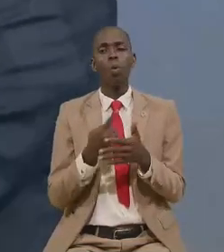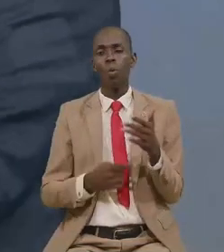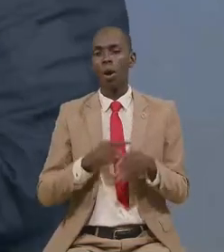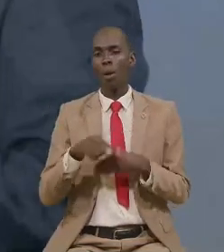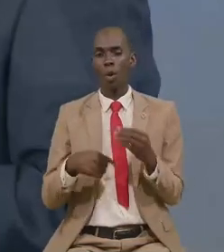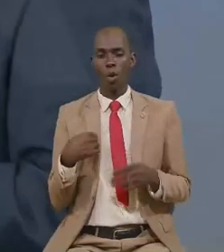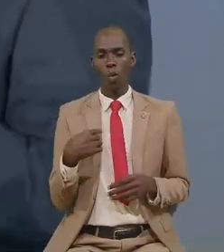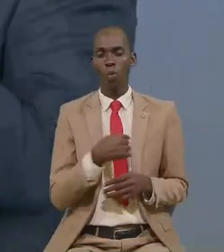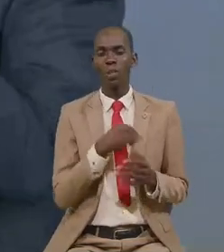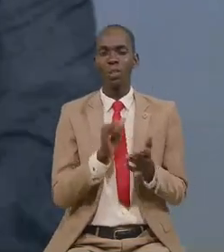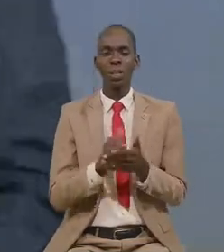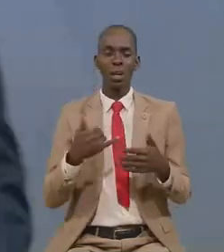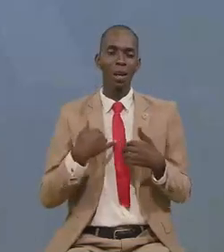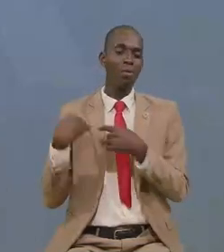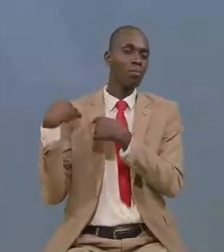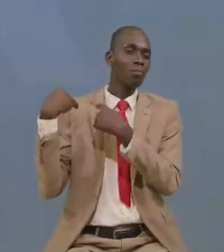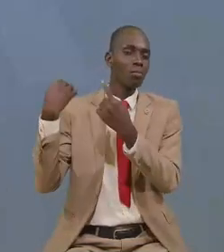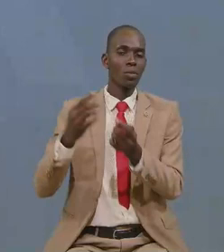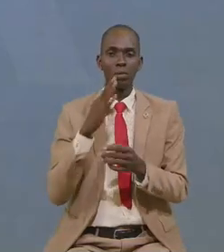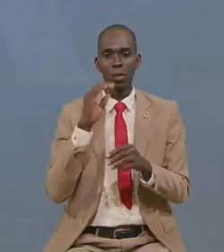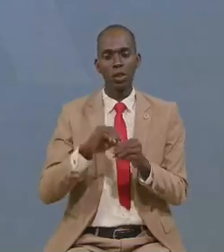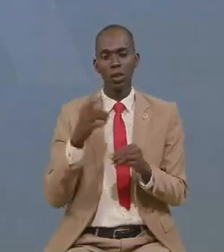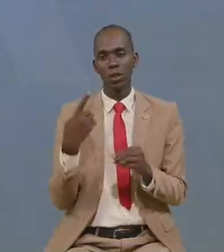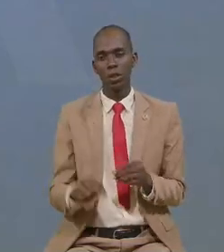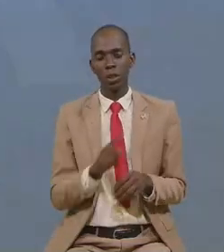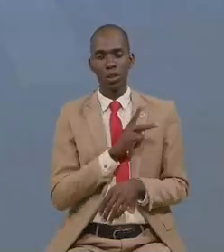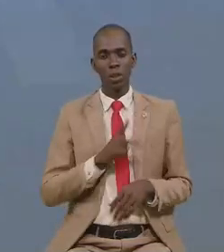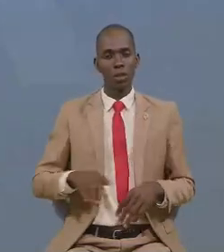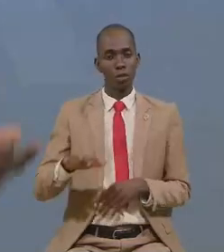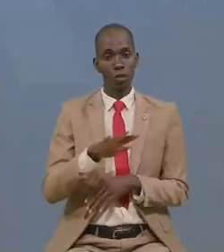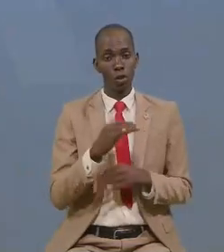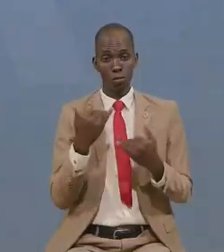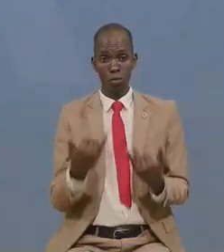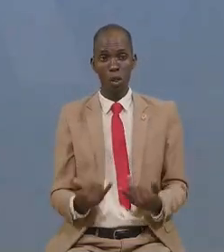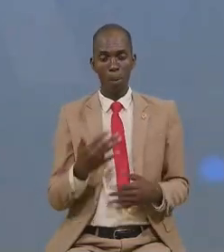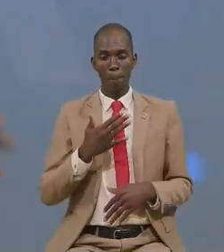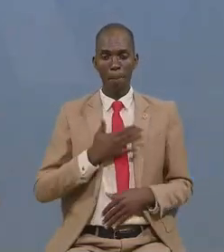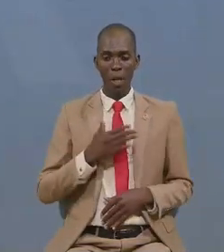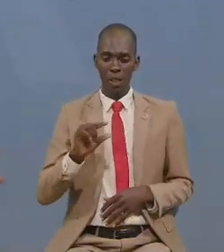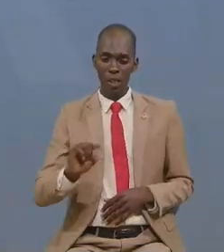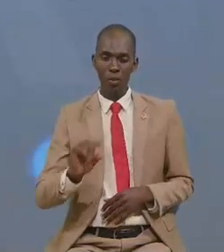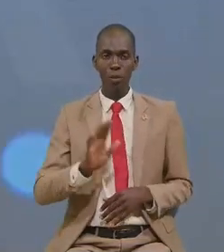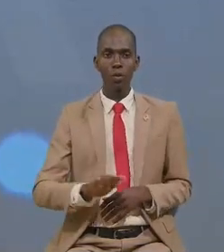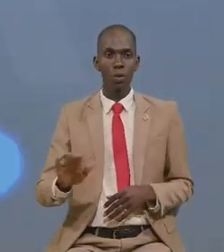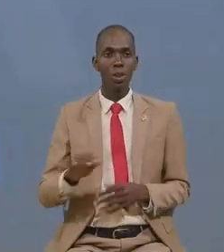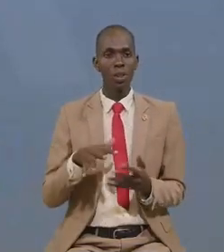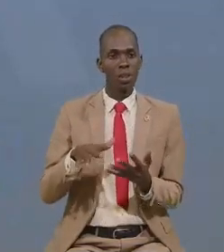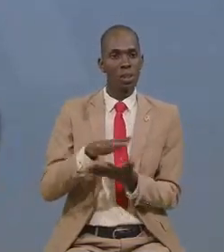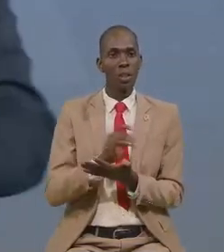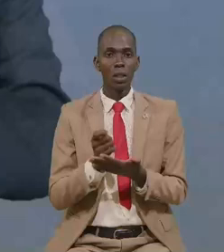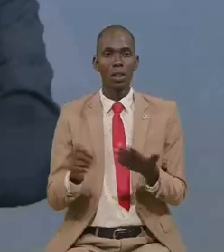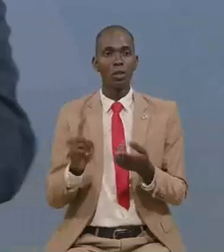qui sommes dans le royaume depuis un moment? Mes petits-enfants, je vous écris ces choses, afin que vous ne péchiez